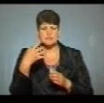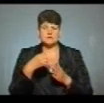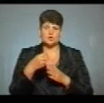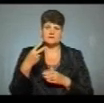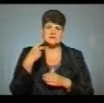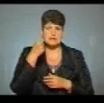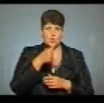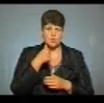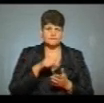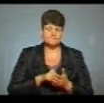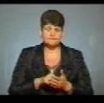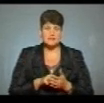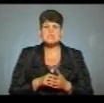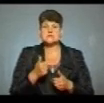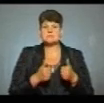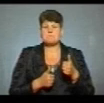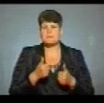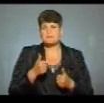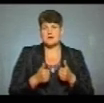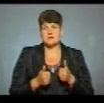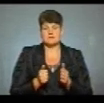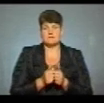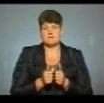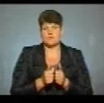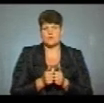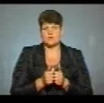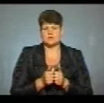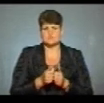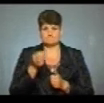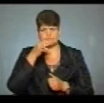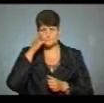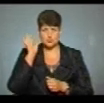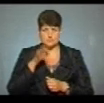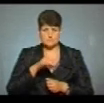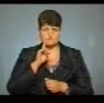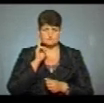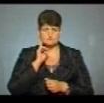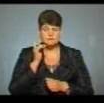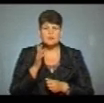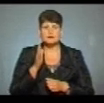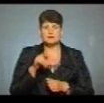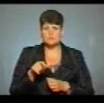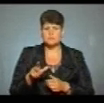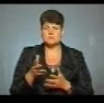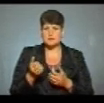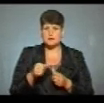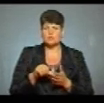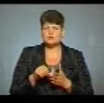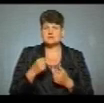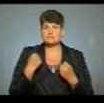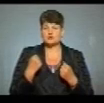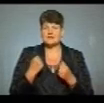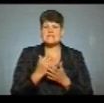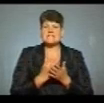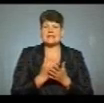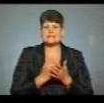20 років. В змаганнях поряд з досвідченими юніорами приймають участь спортсмени,